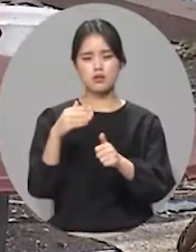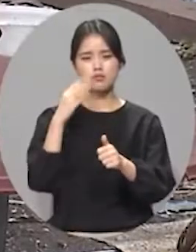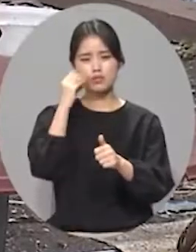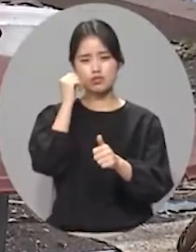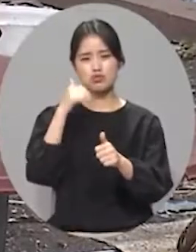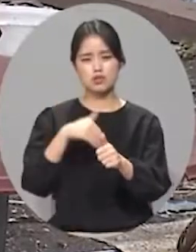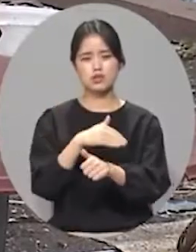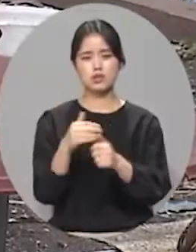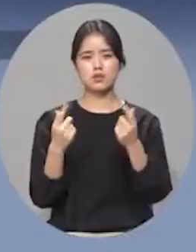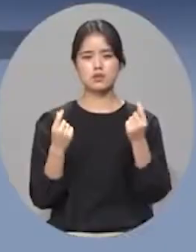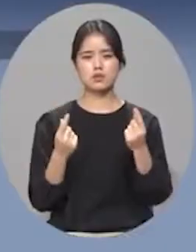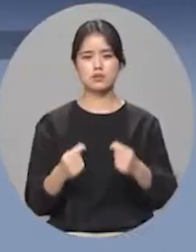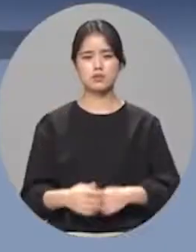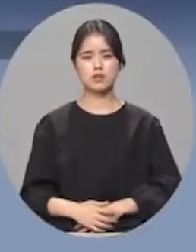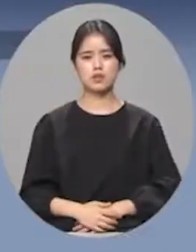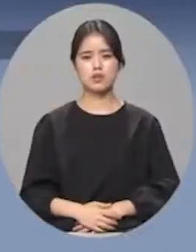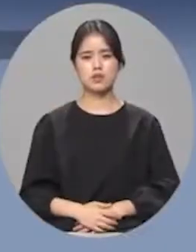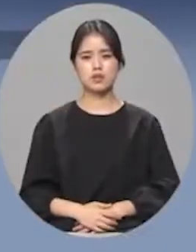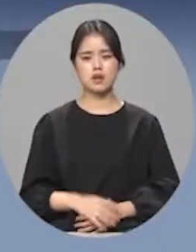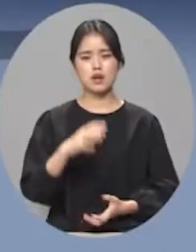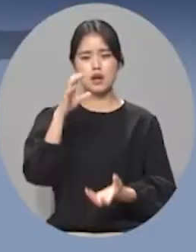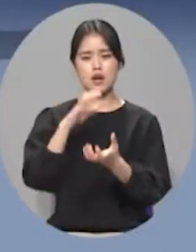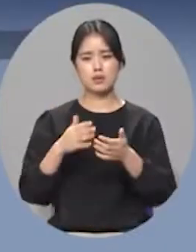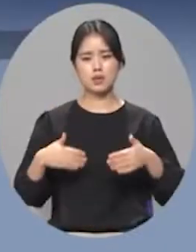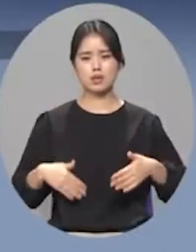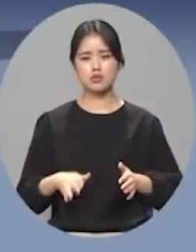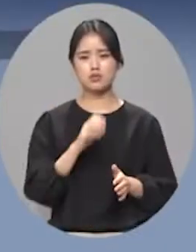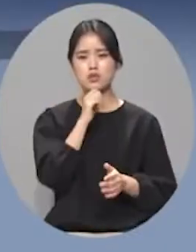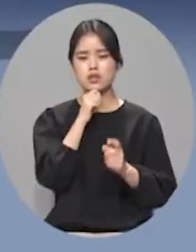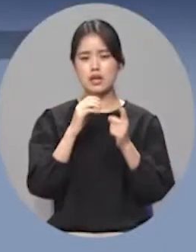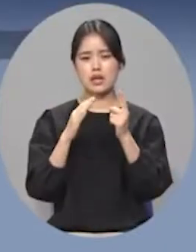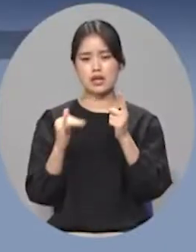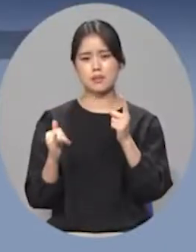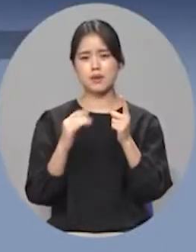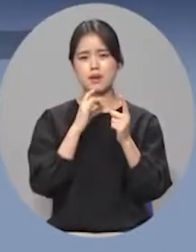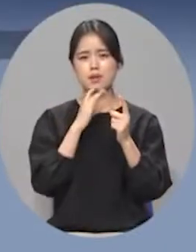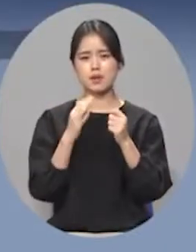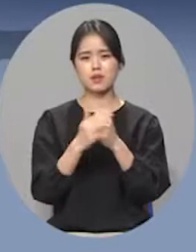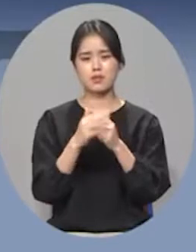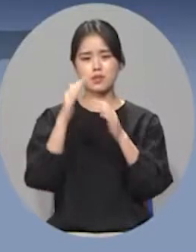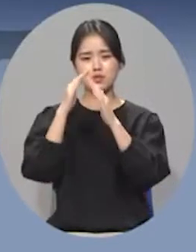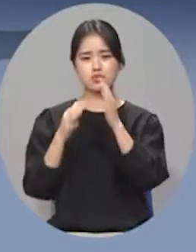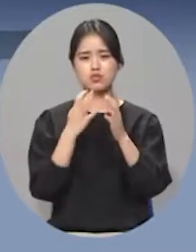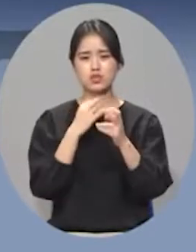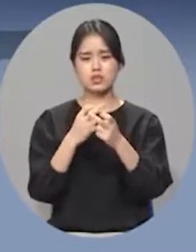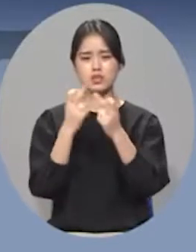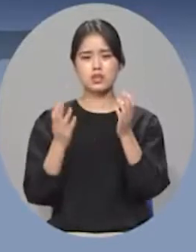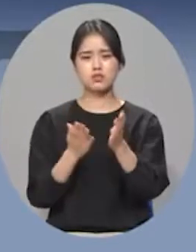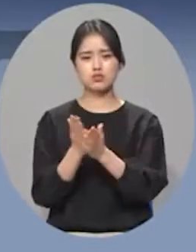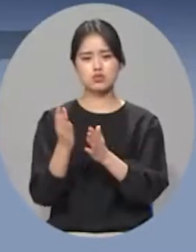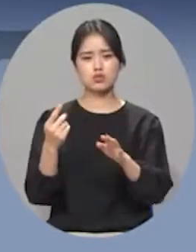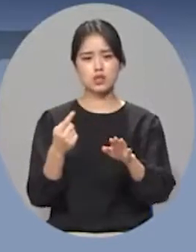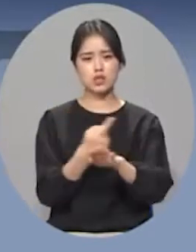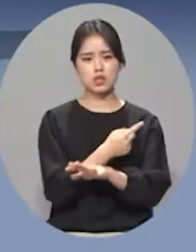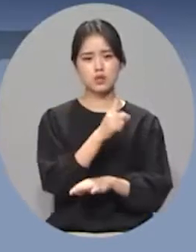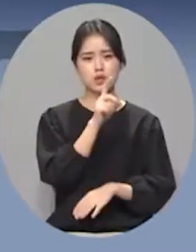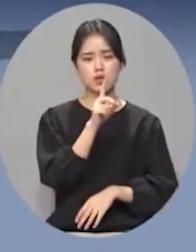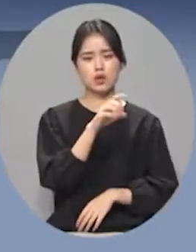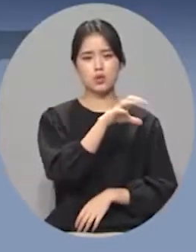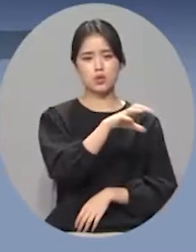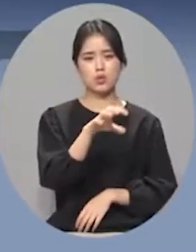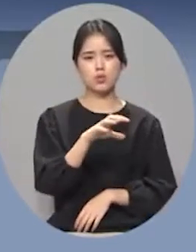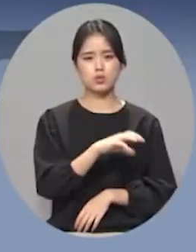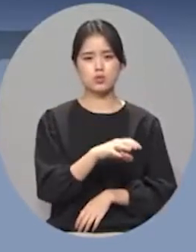익숙한 풍경입니다. 합계 출산율이 한 명이 채 되지 않으면서 전주와 익산, 군산을 뺀 도내 11개